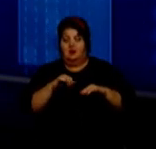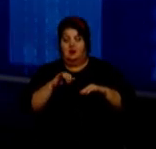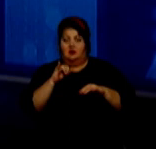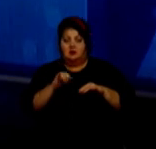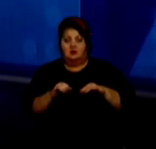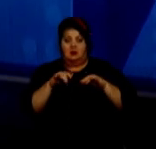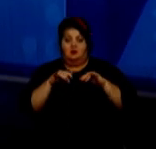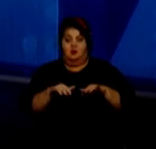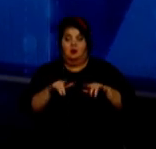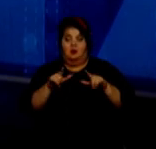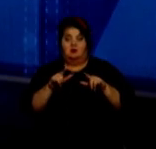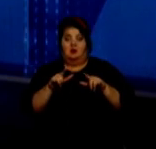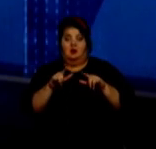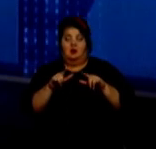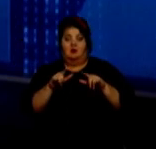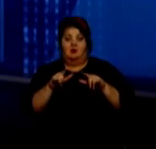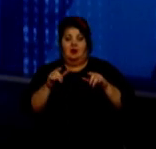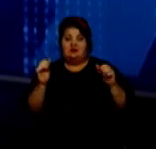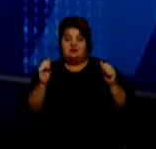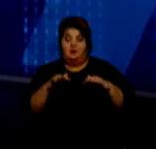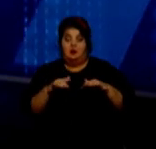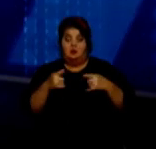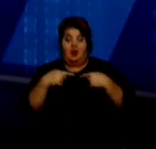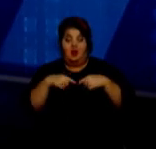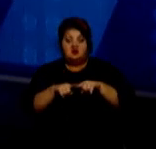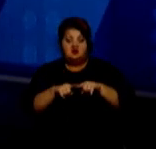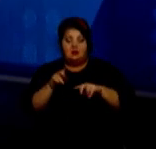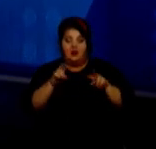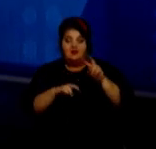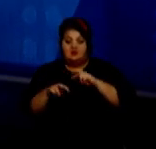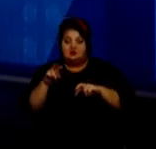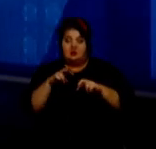з дворянським зібранням. А от при інженерних вишукуваннях і